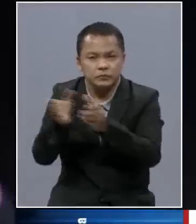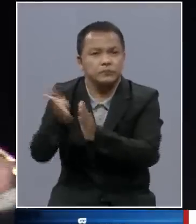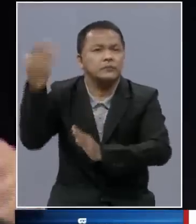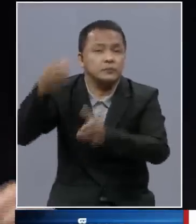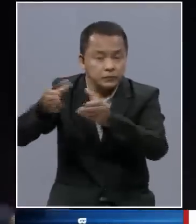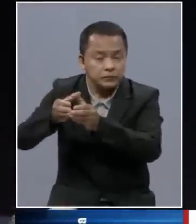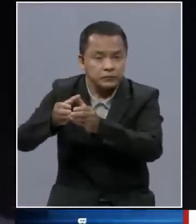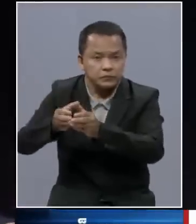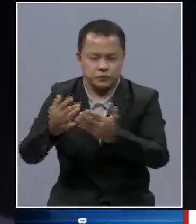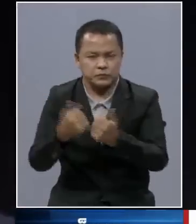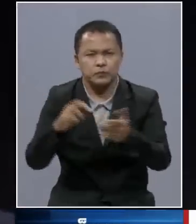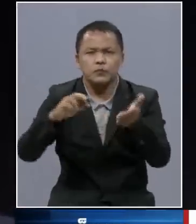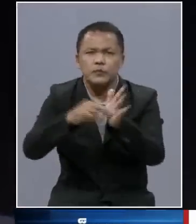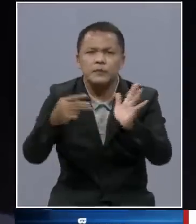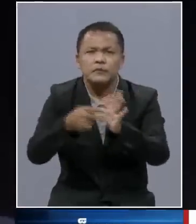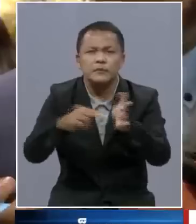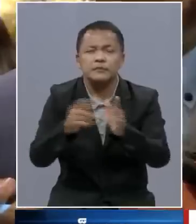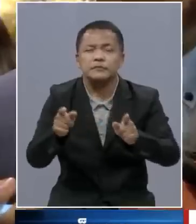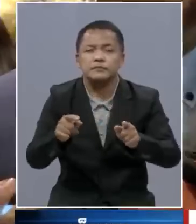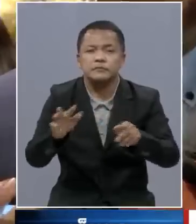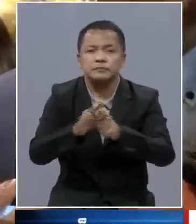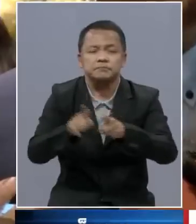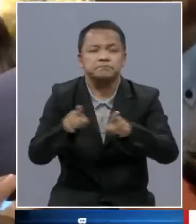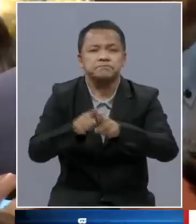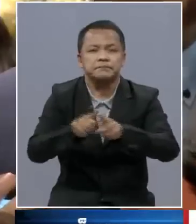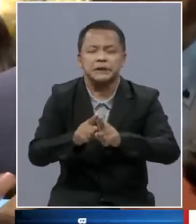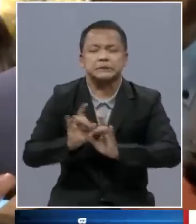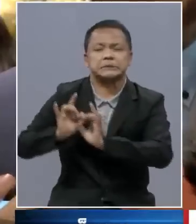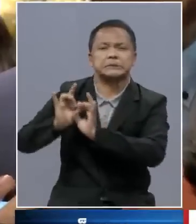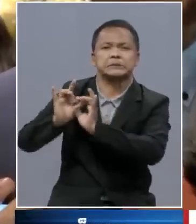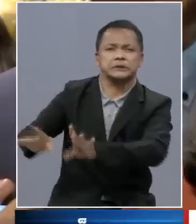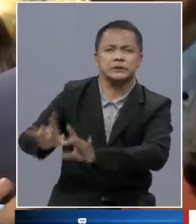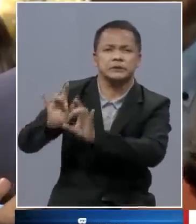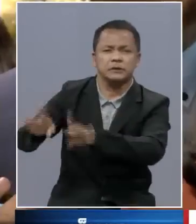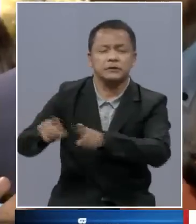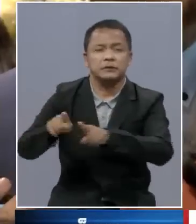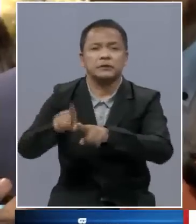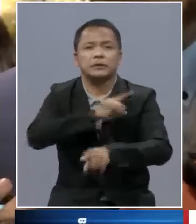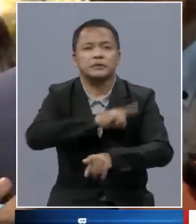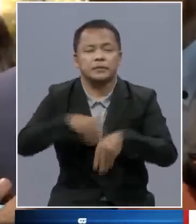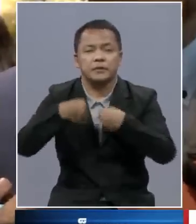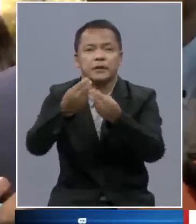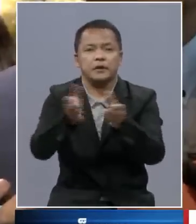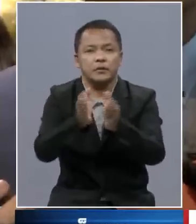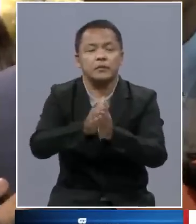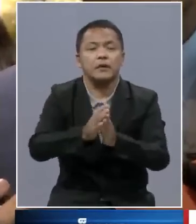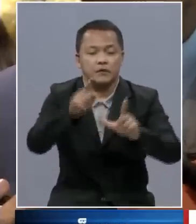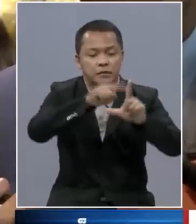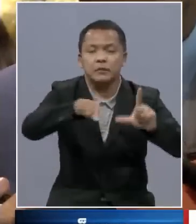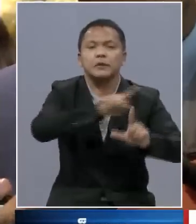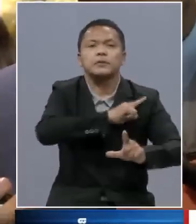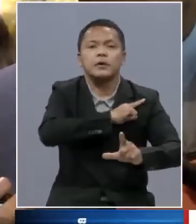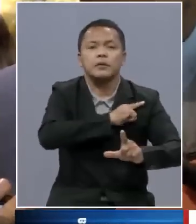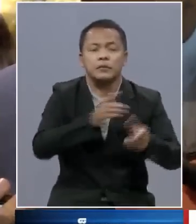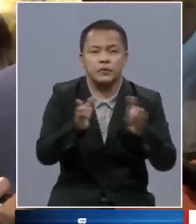าก่อนนะคะอันนี้เนี่ยมันจะกลายเป็นแบบผีไม่เผาขี้เท่าไม่เหยียบกันเลยภาระหนักก็เลยตกไปอยู่กับพรรคก้าวไกลค่ะ